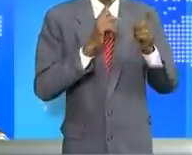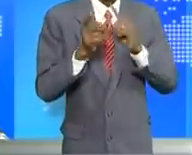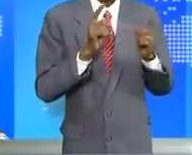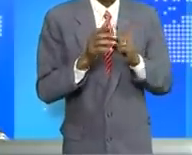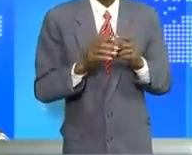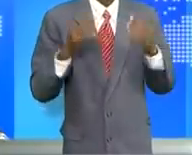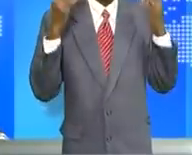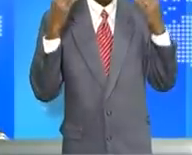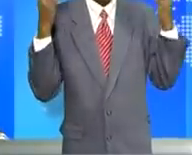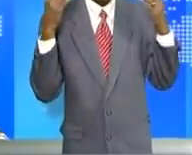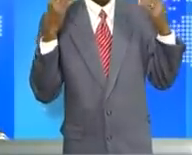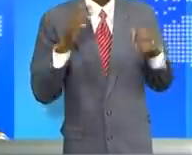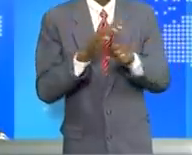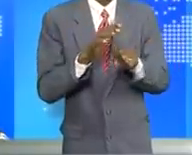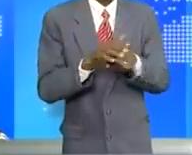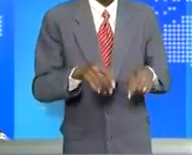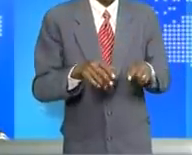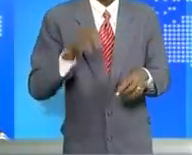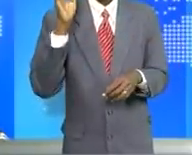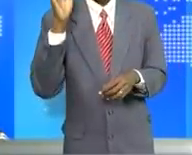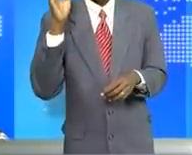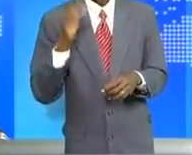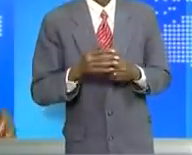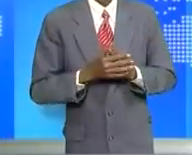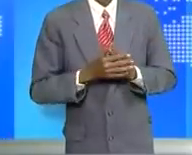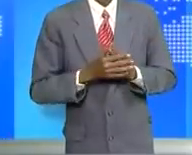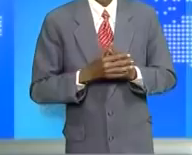des soins appropriés. Eric Kabamba.